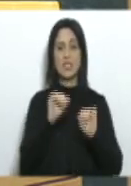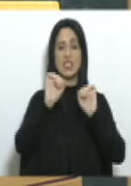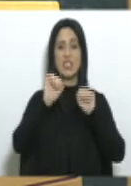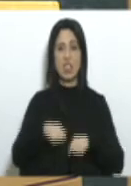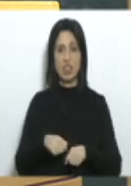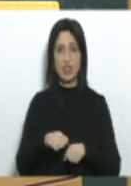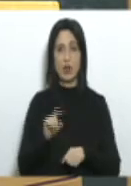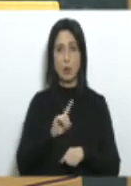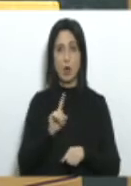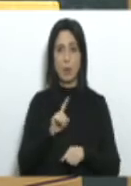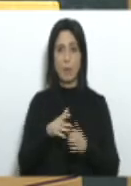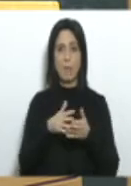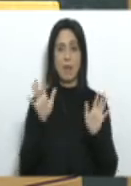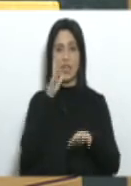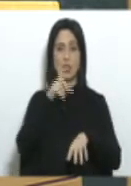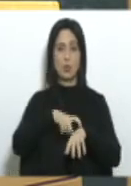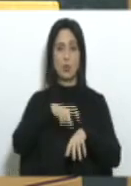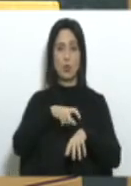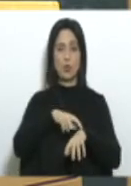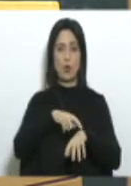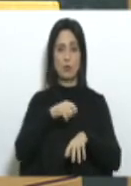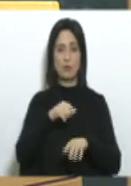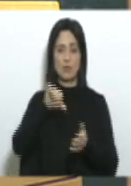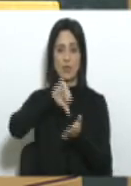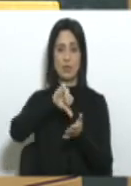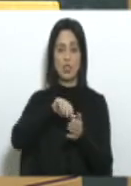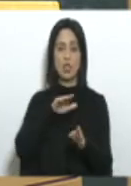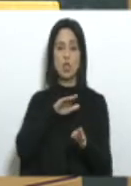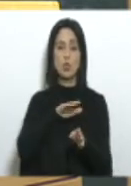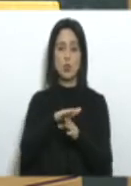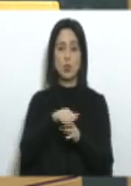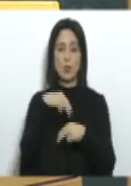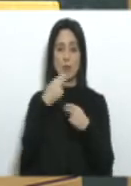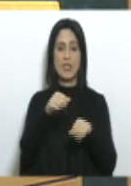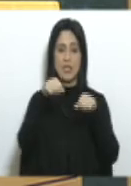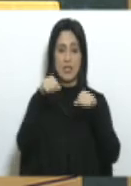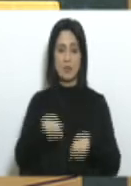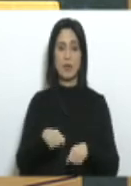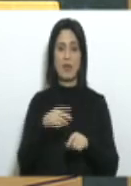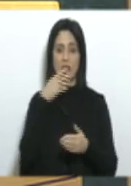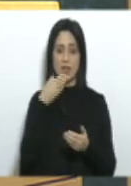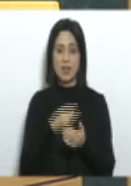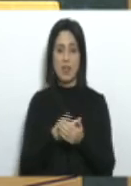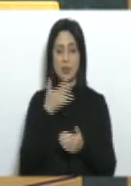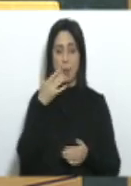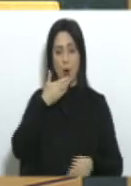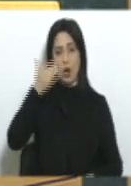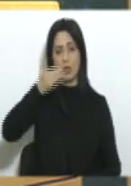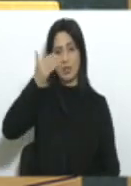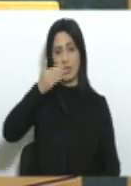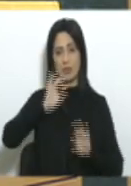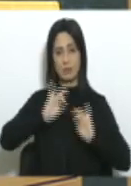საშუალება, რომ გაცილებით მეტი დრო კონდეთ და სრულყოფილად მიეცეთ საშუალება თავიანთი პოლიტიკური